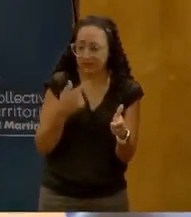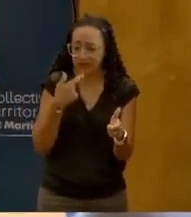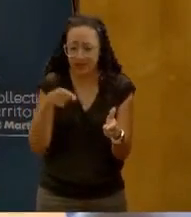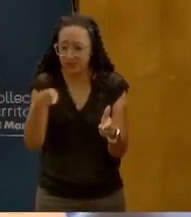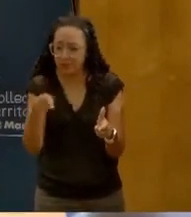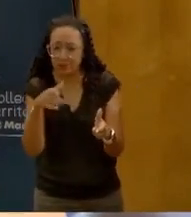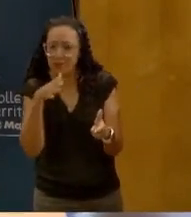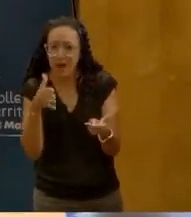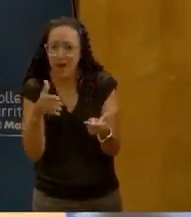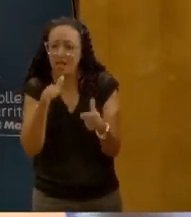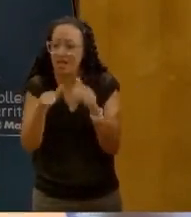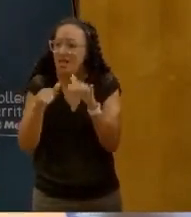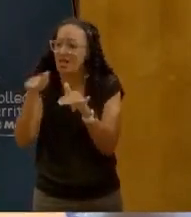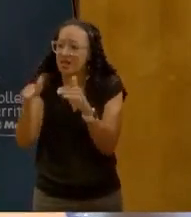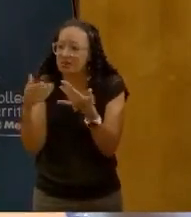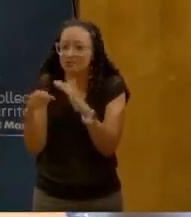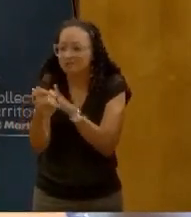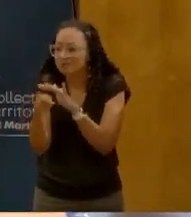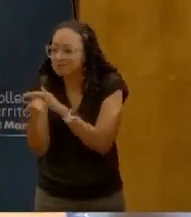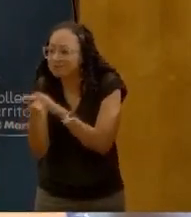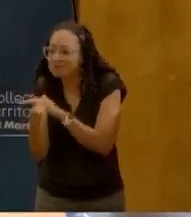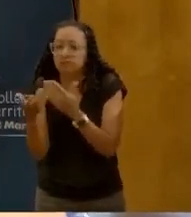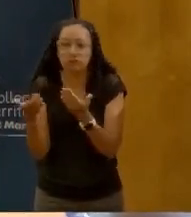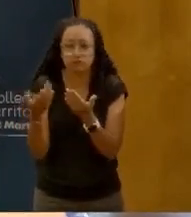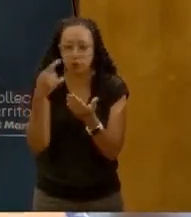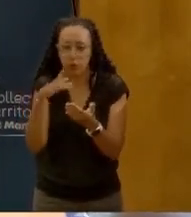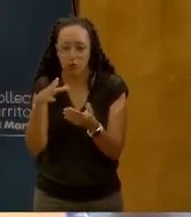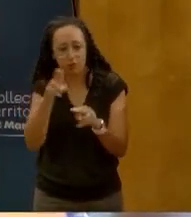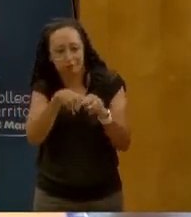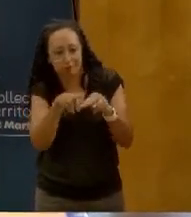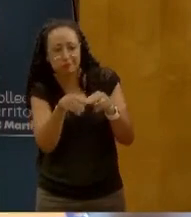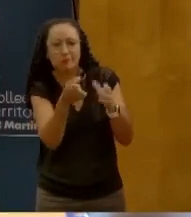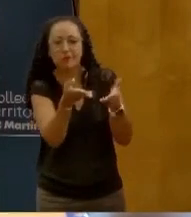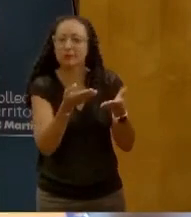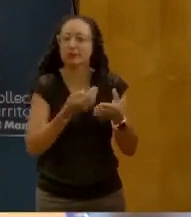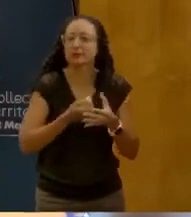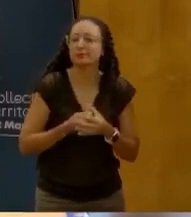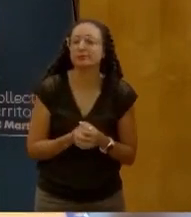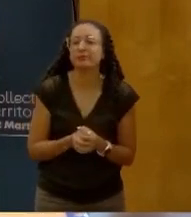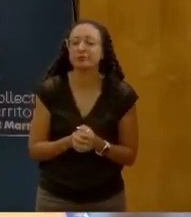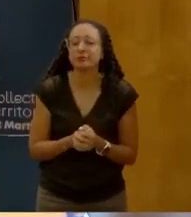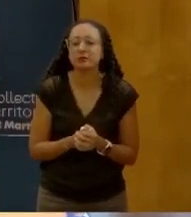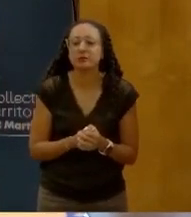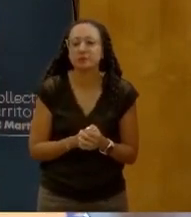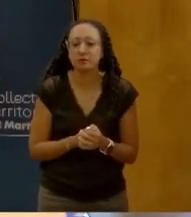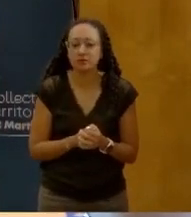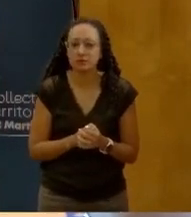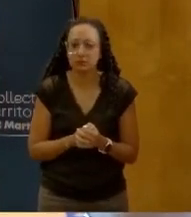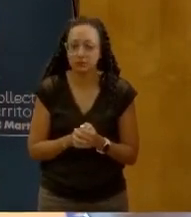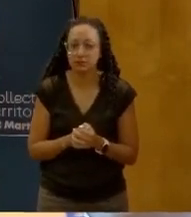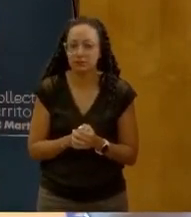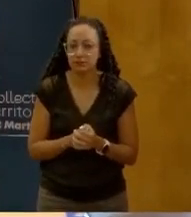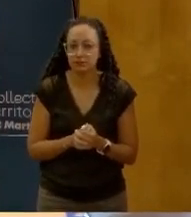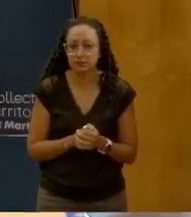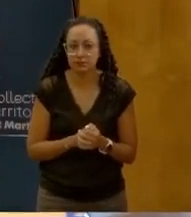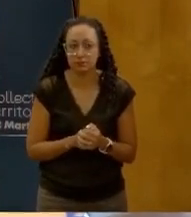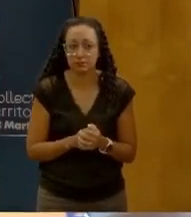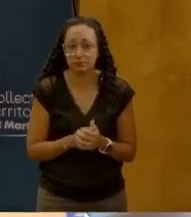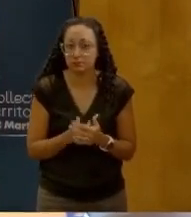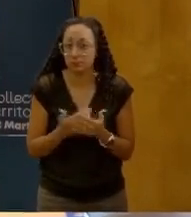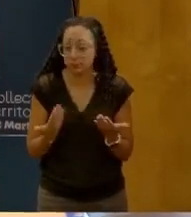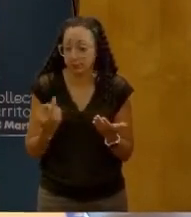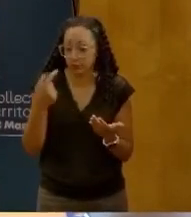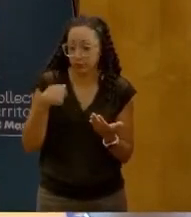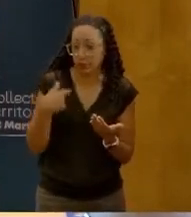pouvoir solliciter des subventions de qui que ce soit pour remettre en état un bien qui appartient à la collectivité. C'est pourquoi ça me paraît plus